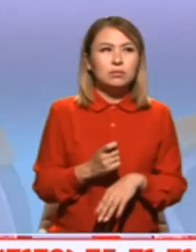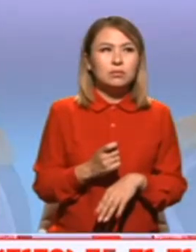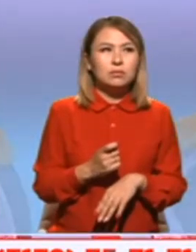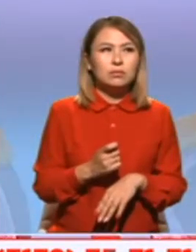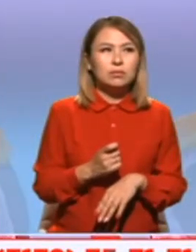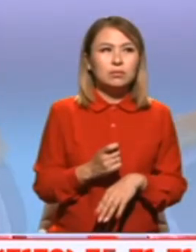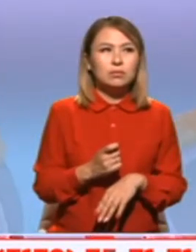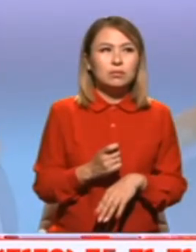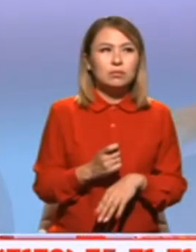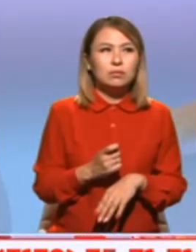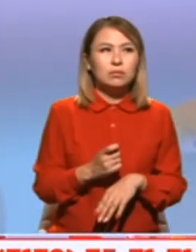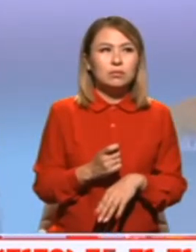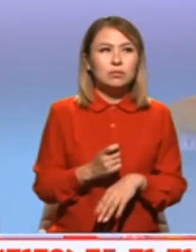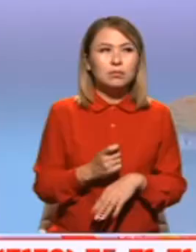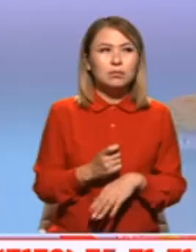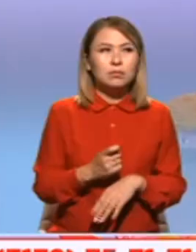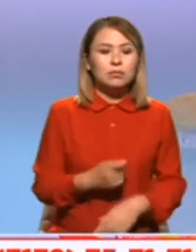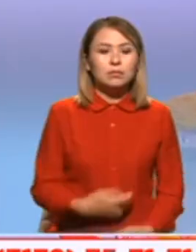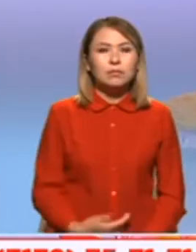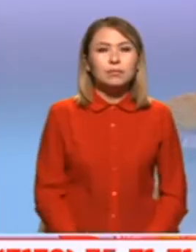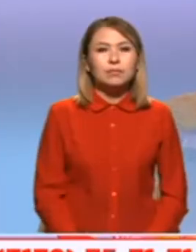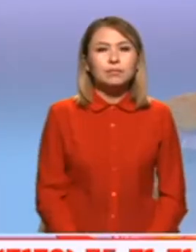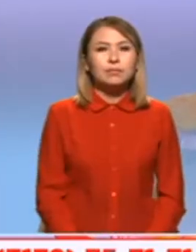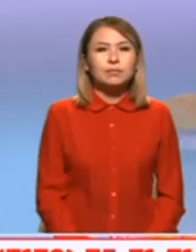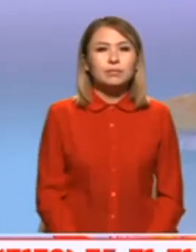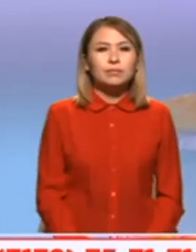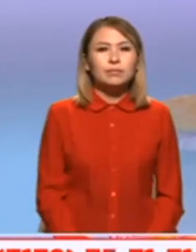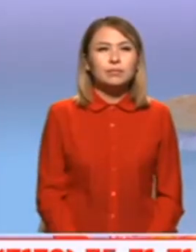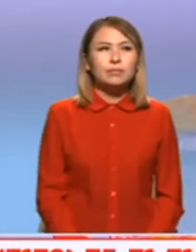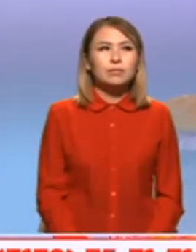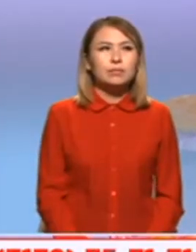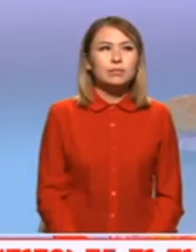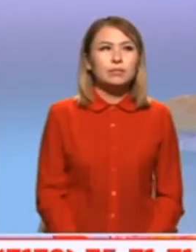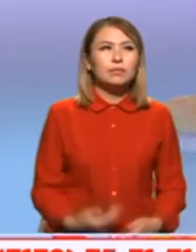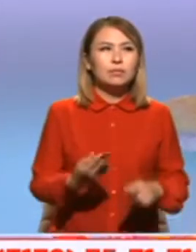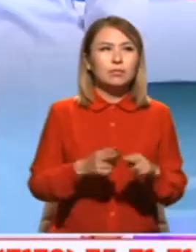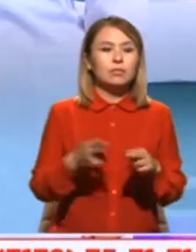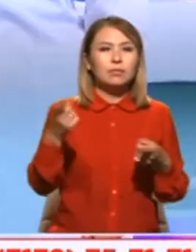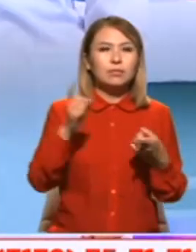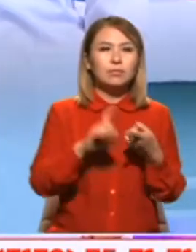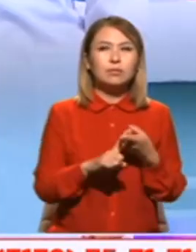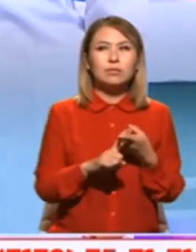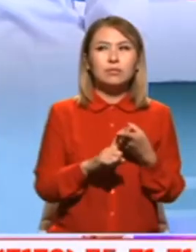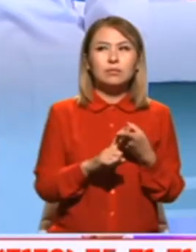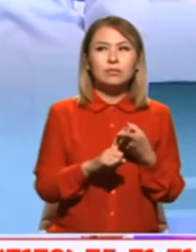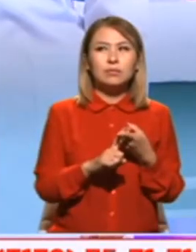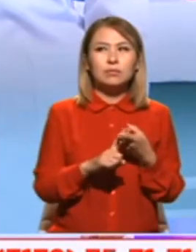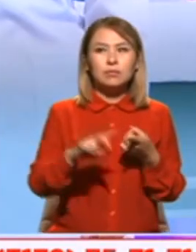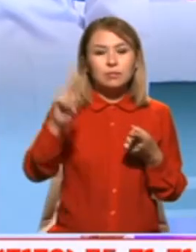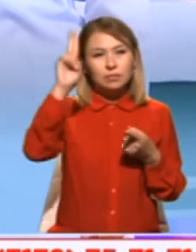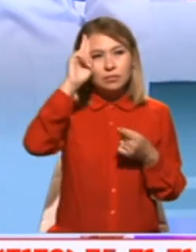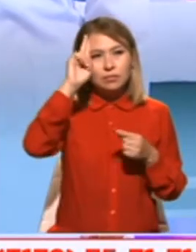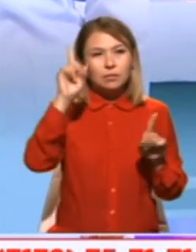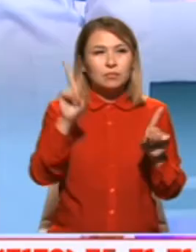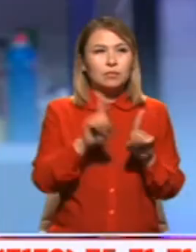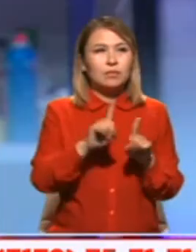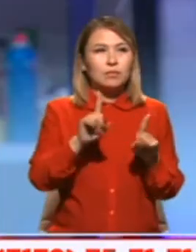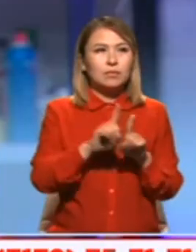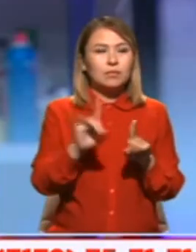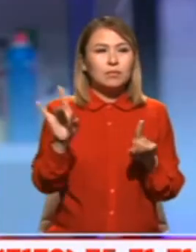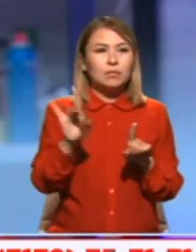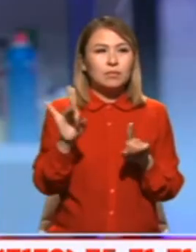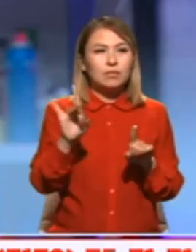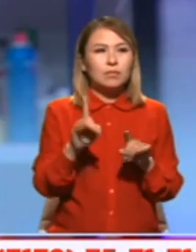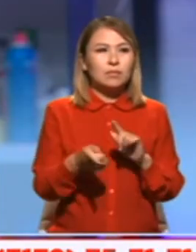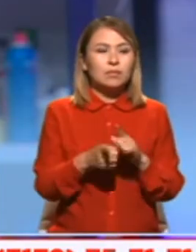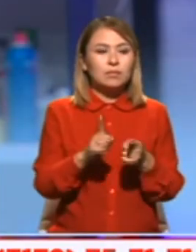Өйткені, значит, сіз сұйықтықты аз қабылдап жатырсыз. Соған сәйкес сіздің зәріңіздің де көлемі өзгеріп жатыр